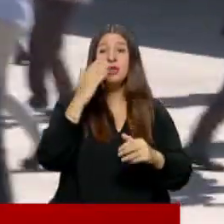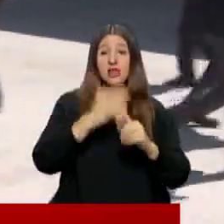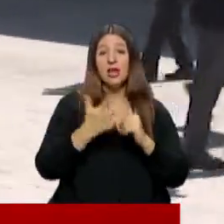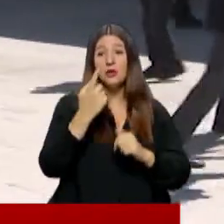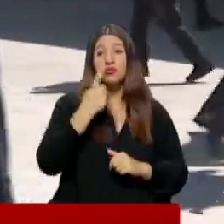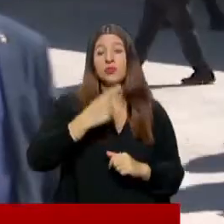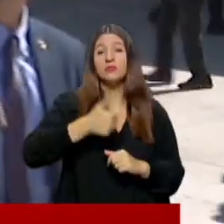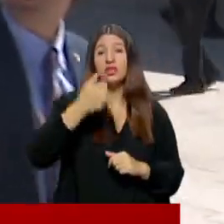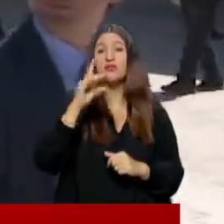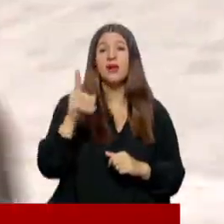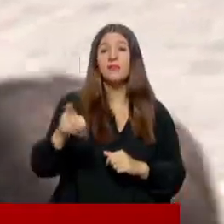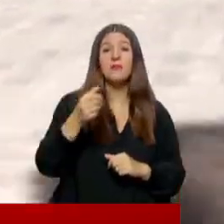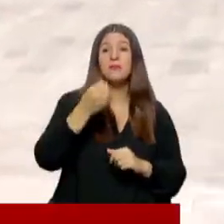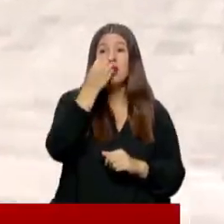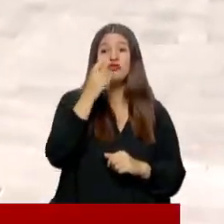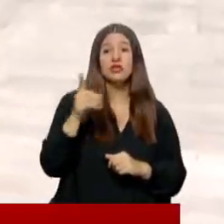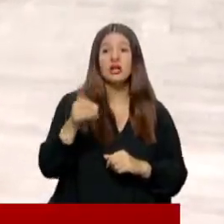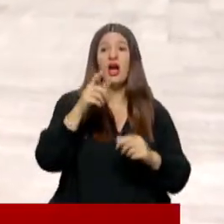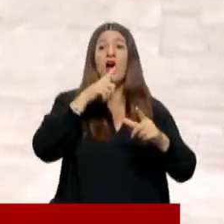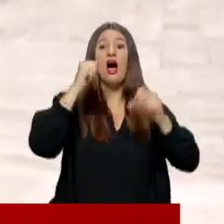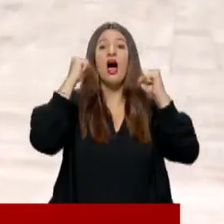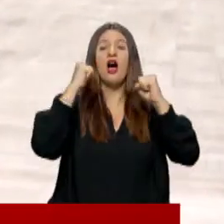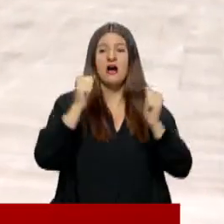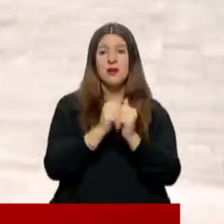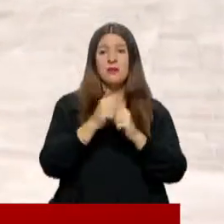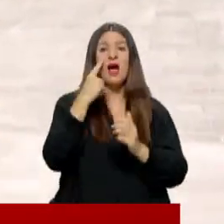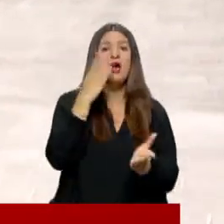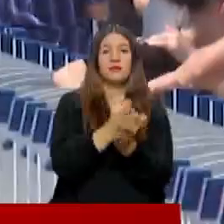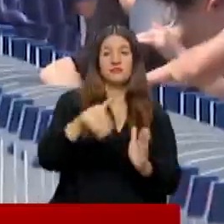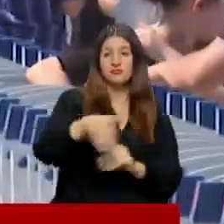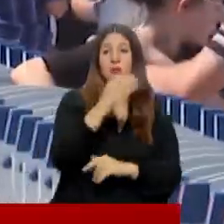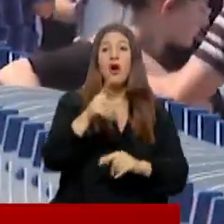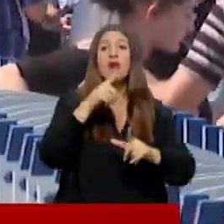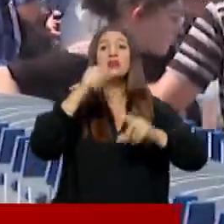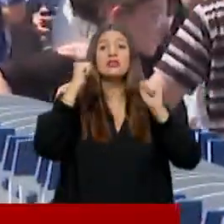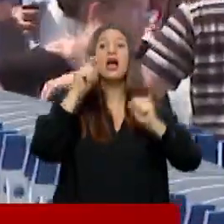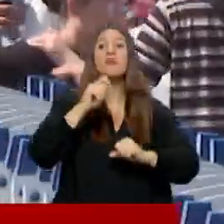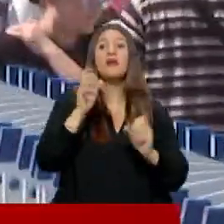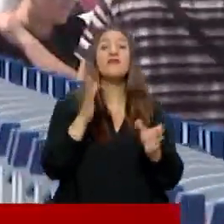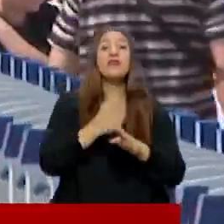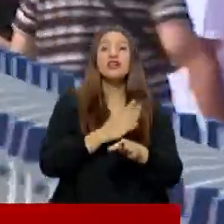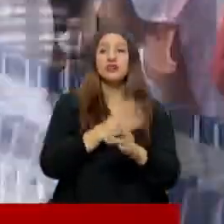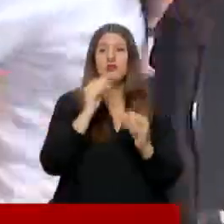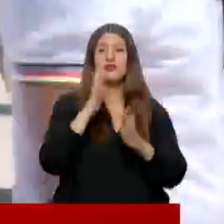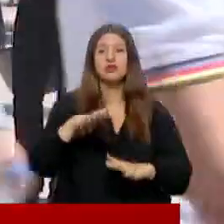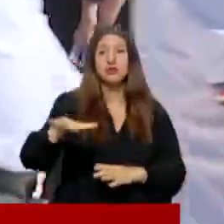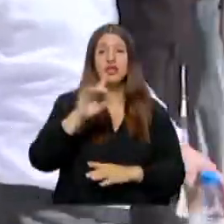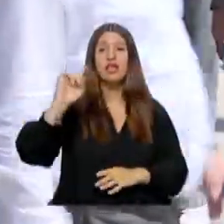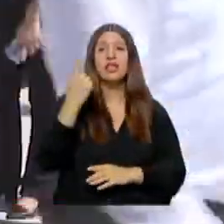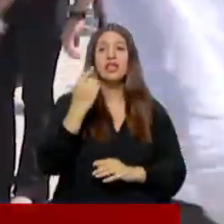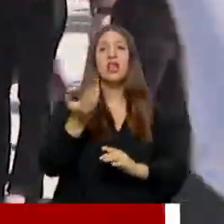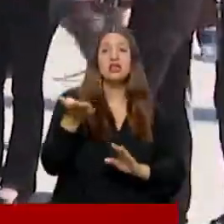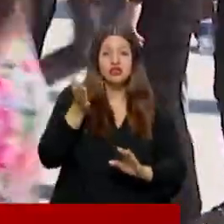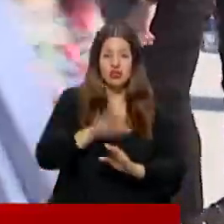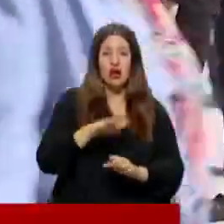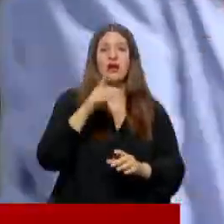Cumhurbaşkanı Erdoğan ve MHP lideri Bahçeli sloganlar eşliğinde Anıtkabir'den ayrılırken o sloganları atan vatandaşların pek çoğu da liderlerin